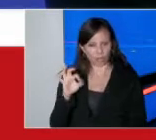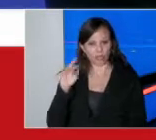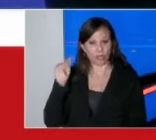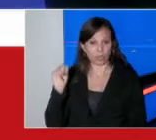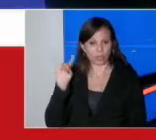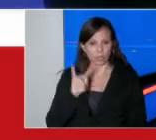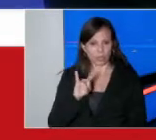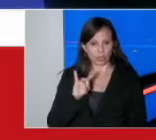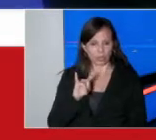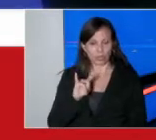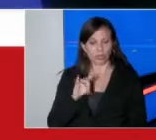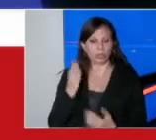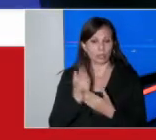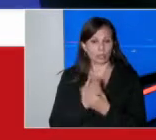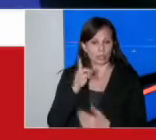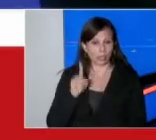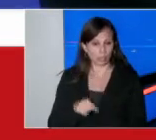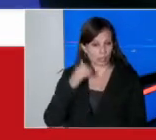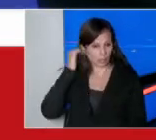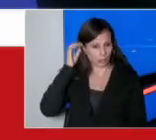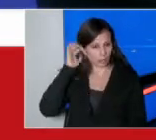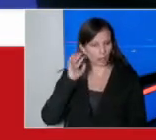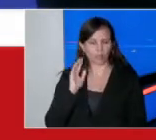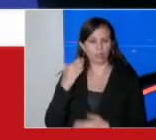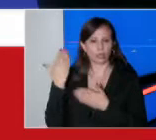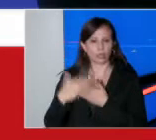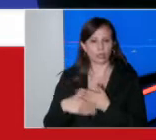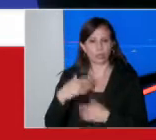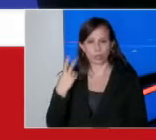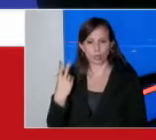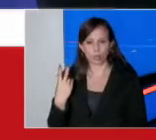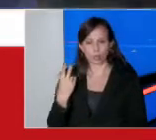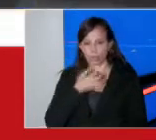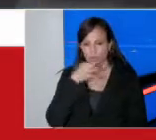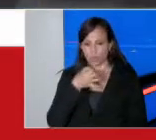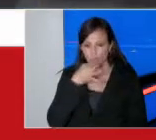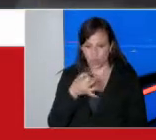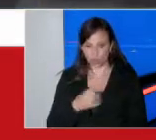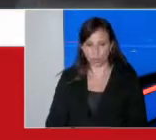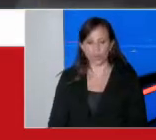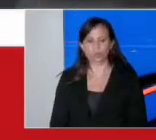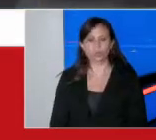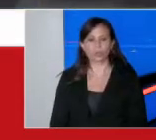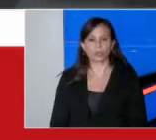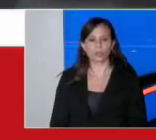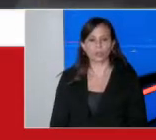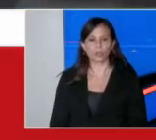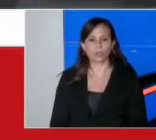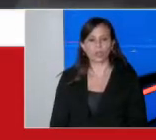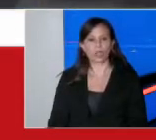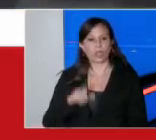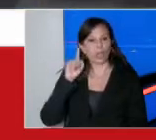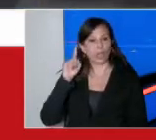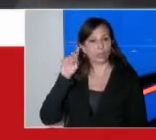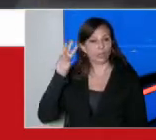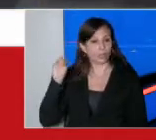חפץ בעניין תיק 1000, הסתיימה בשתי שאלות שאחת מהן בכלל הייתה לה התנגדות שהתקבלה, אבל מילצ'ן